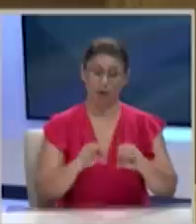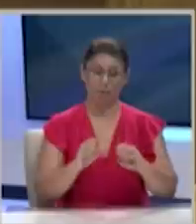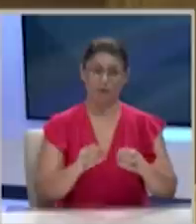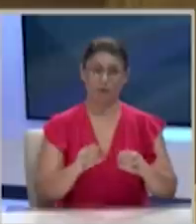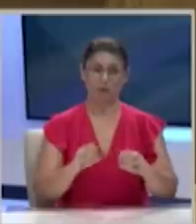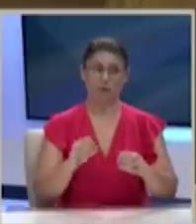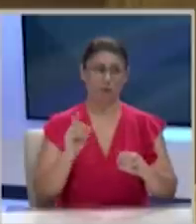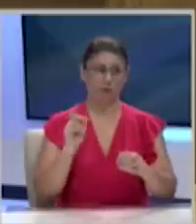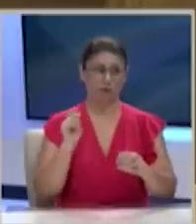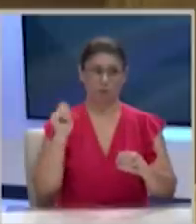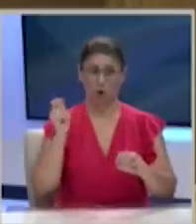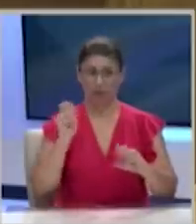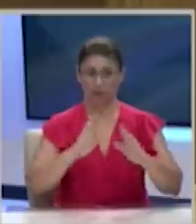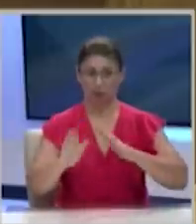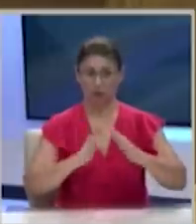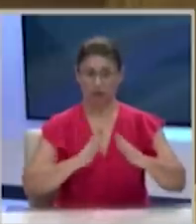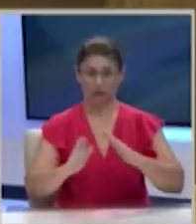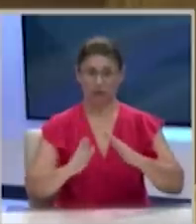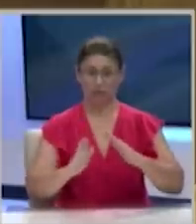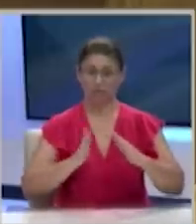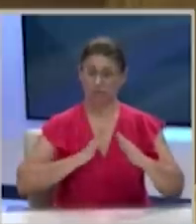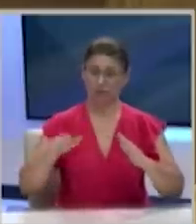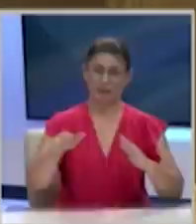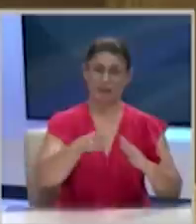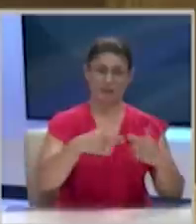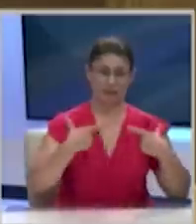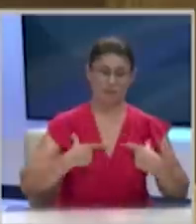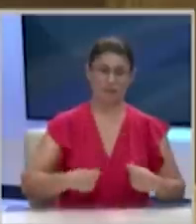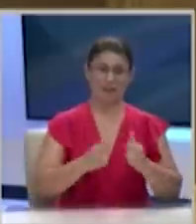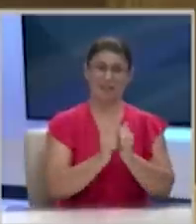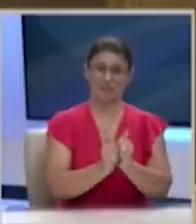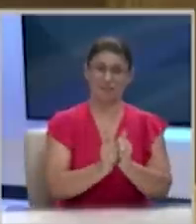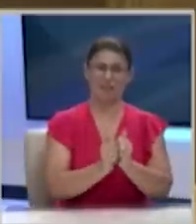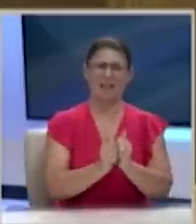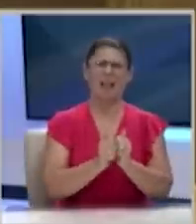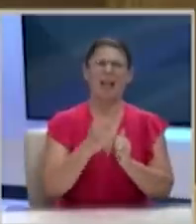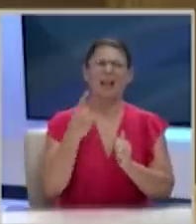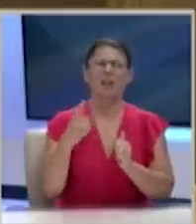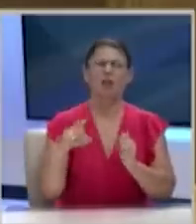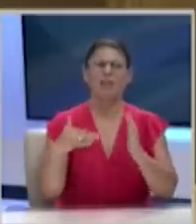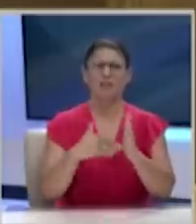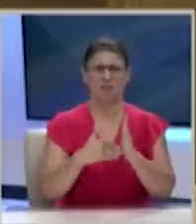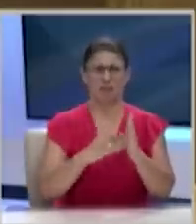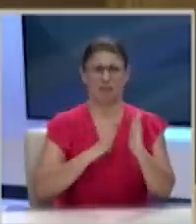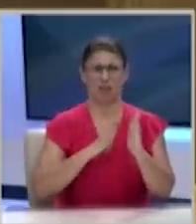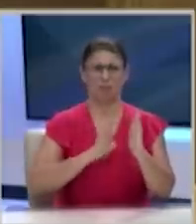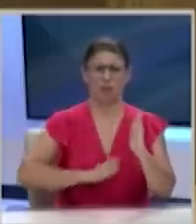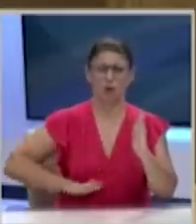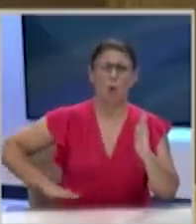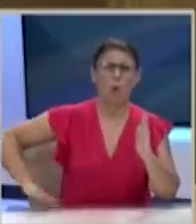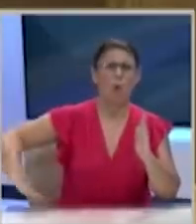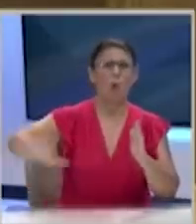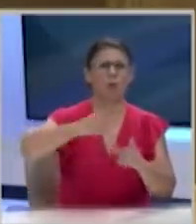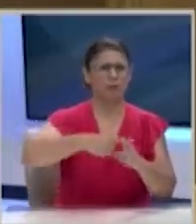από την πολιτική προστασία, τα στελέχη, τα μέλη του και οι φίλοι, και μιλάμε για εκατοντάδες και χιλιάδες σε όλη την Ελλάδα,